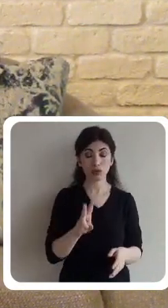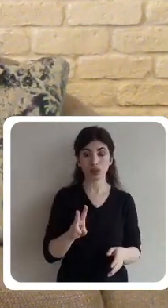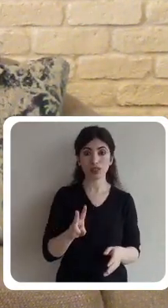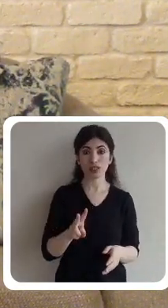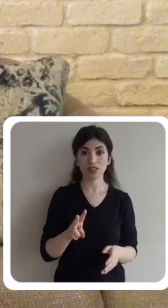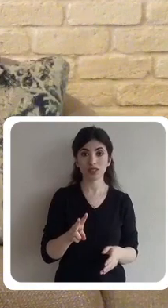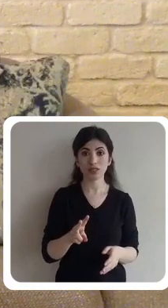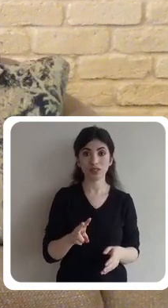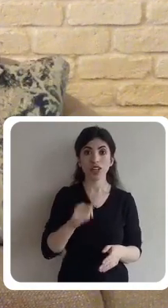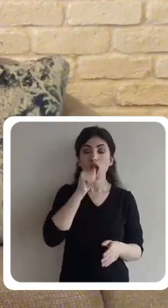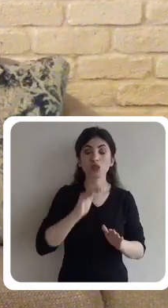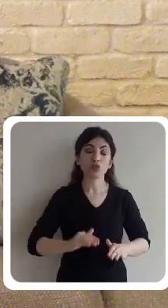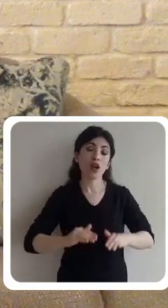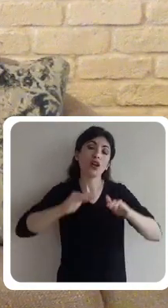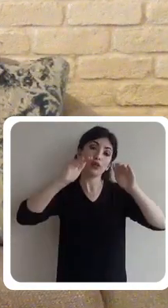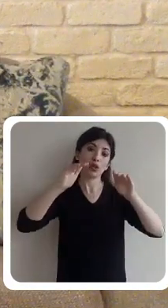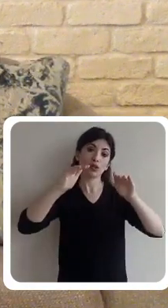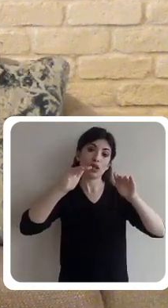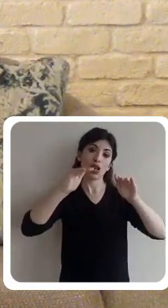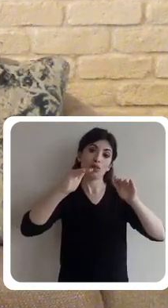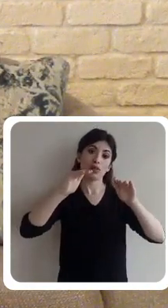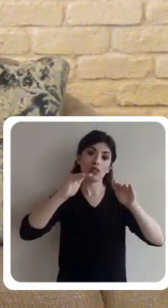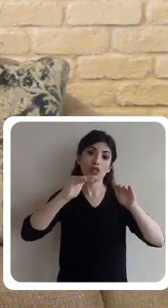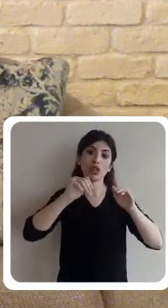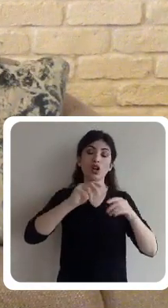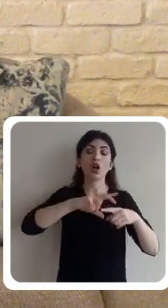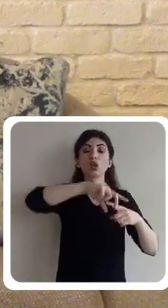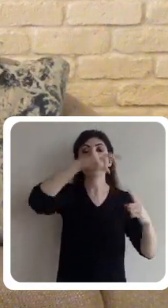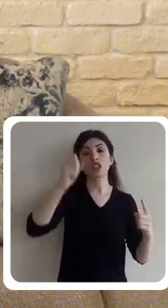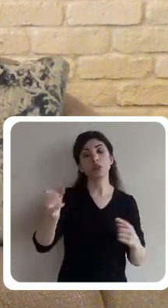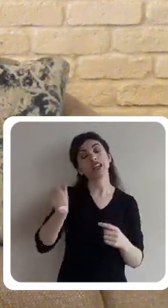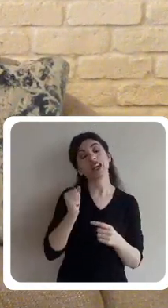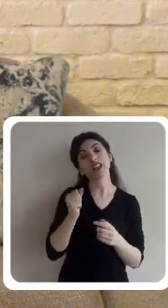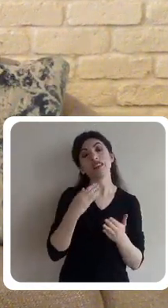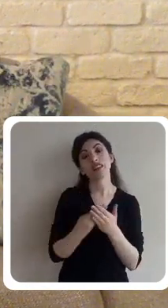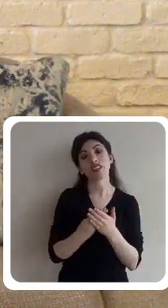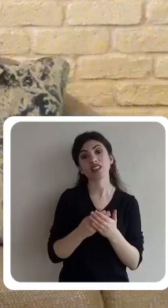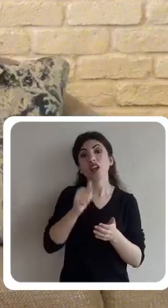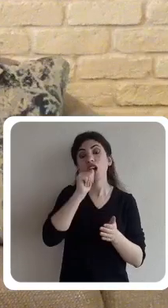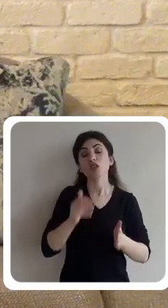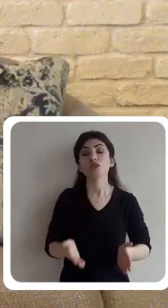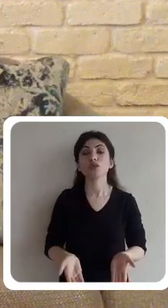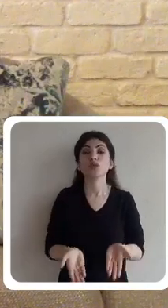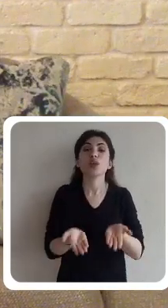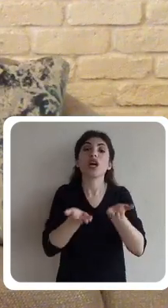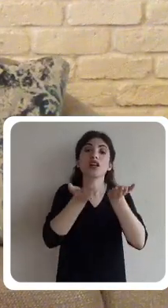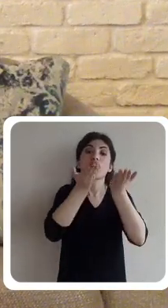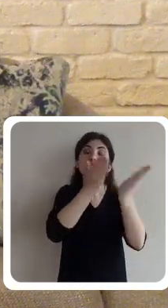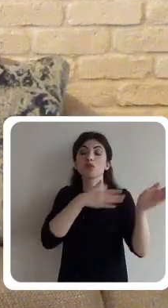Bir görmüş ki sular yükselmiş. O çırpıyı alana kadar